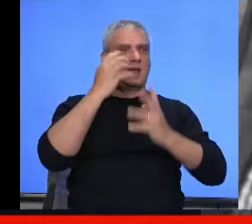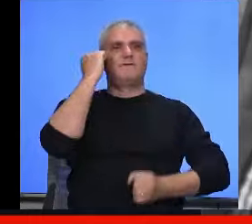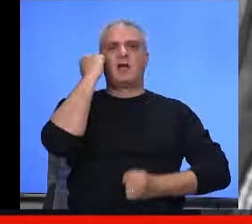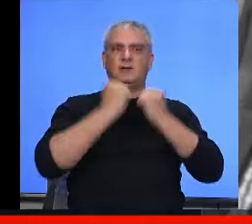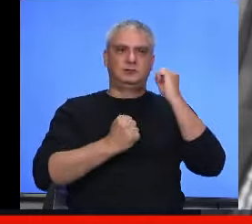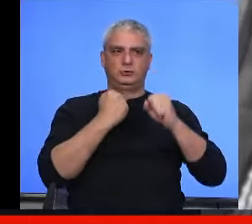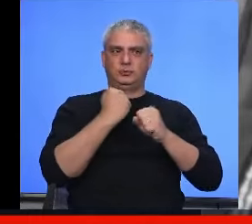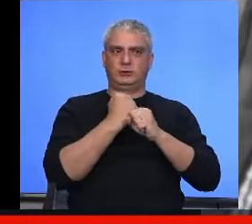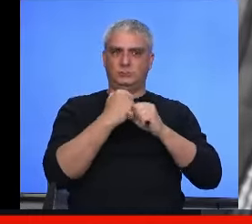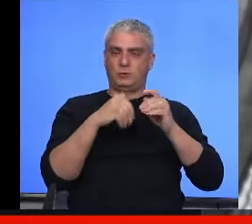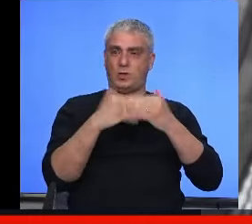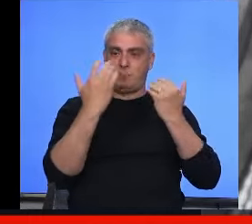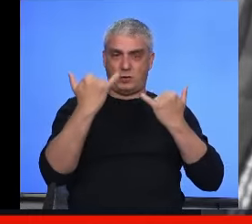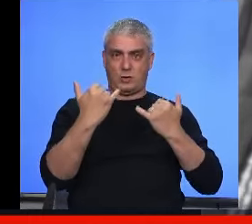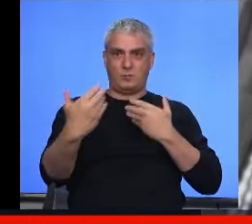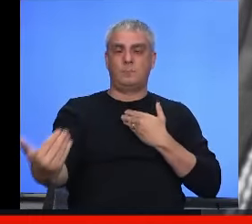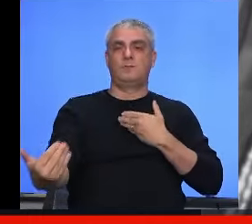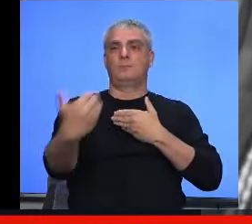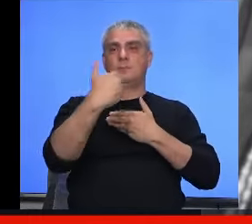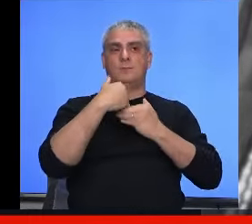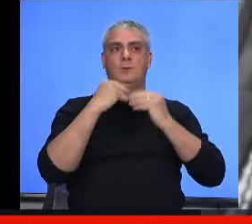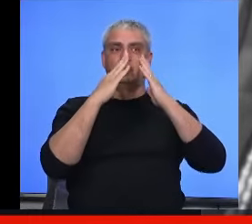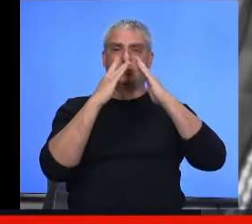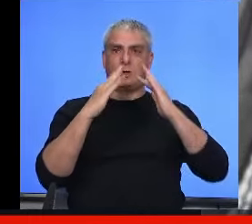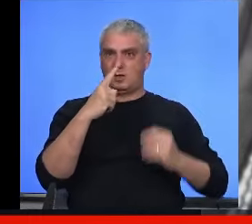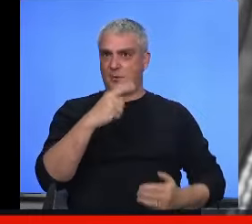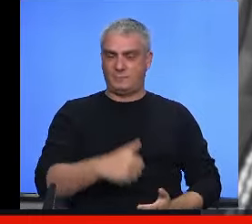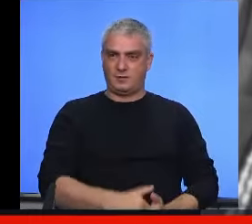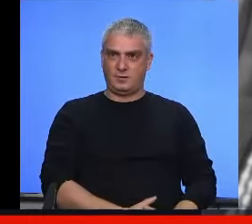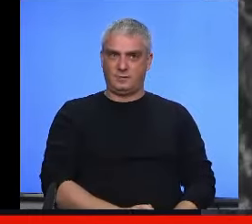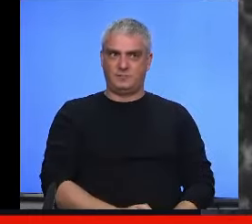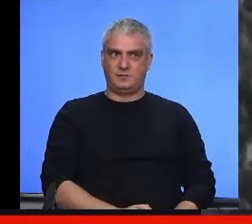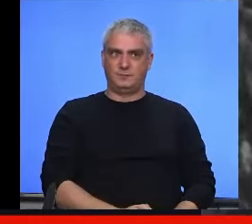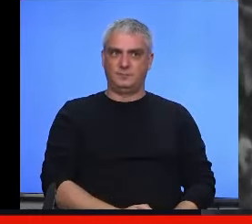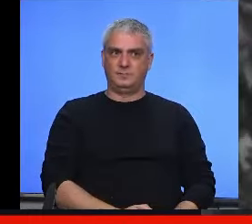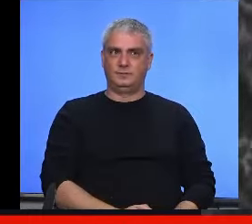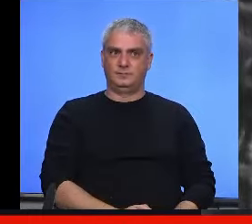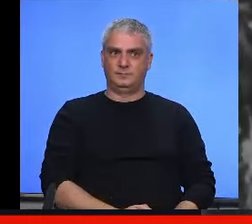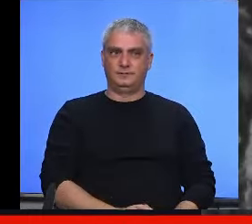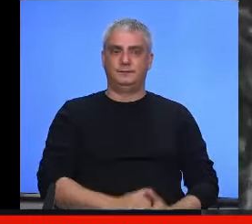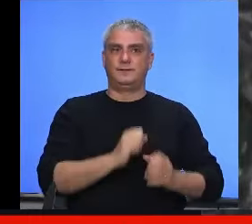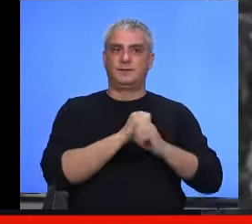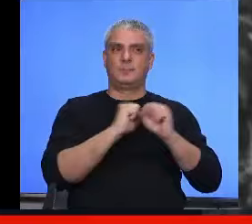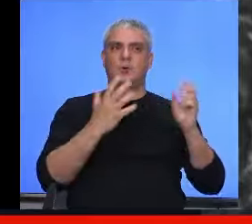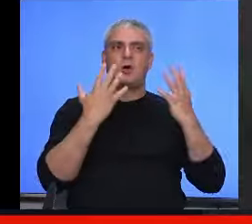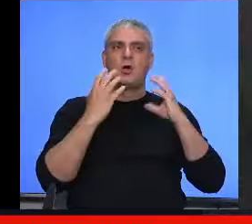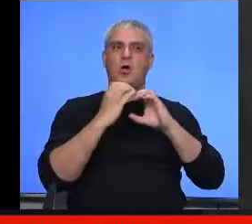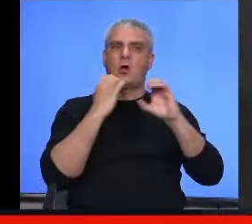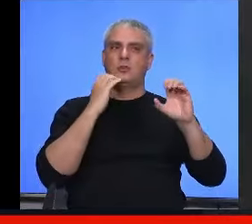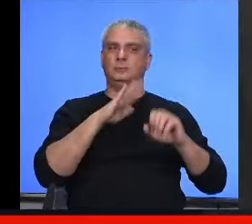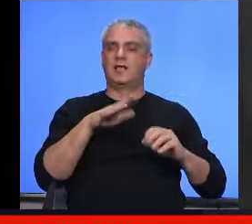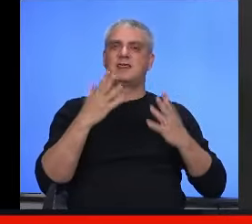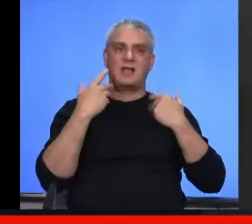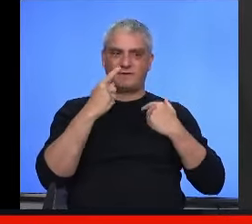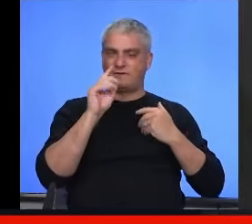הרצחנית שבוצעה הבוקר בשטח לבנון. הפיגוע באוטובוס ילדי אביבים